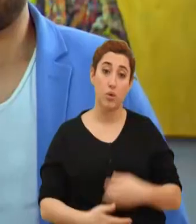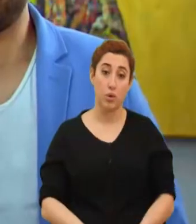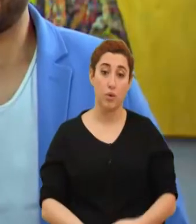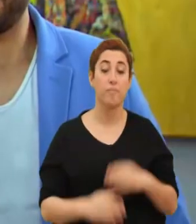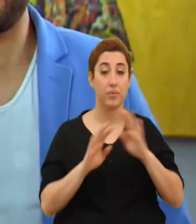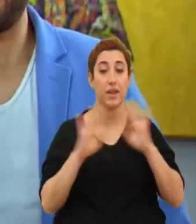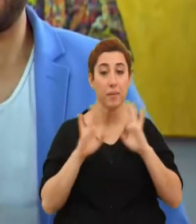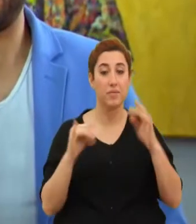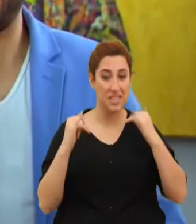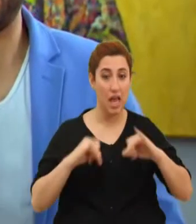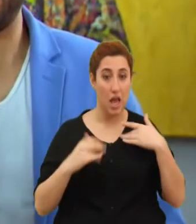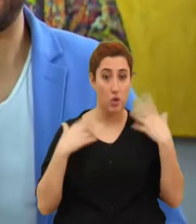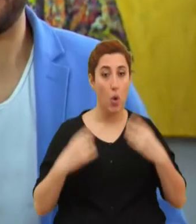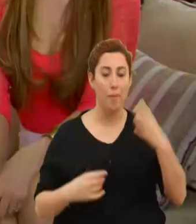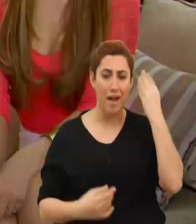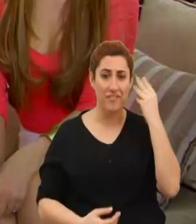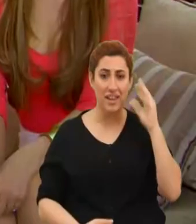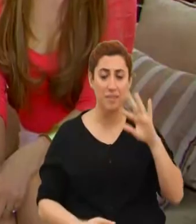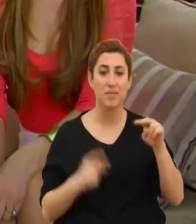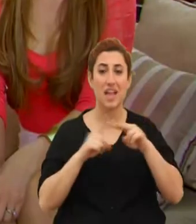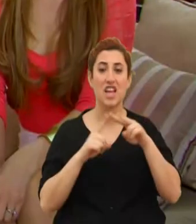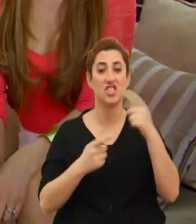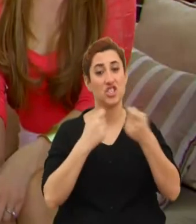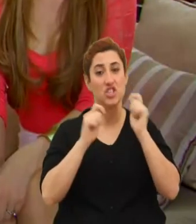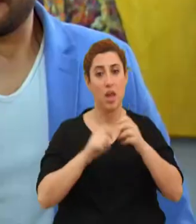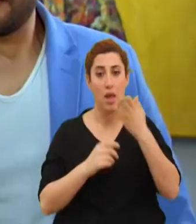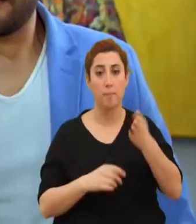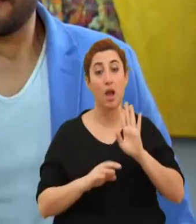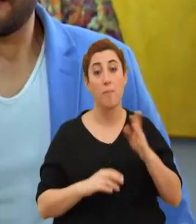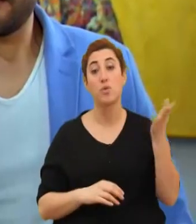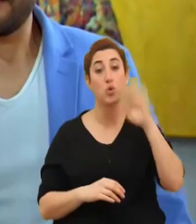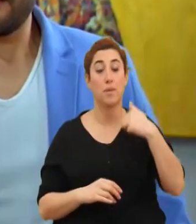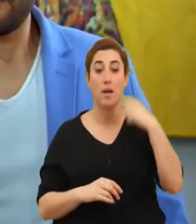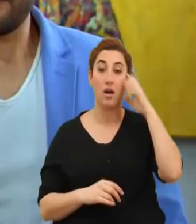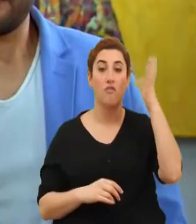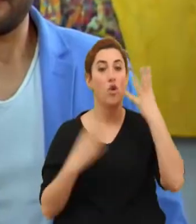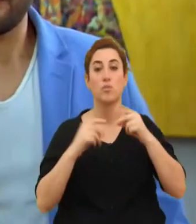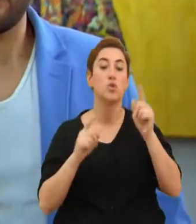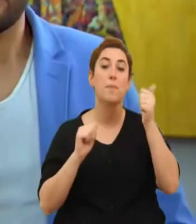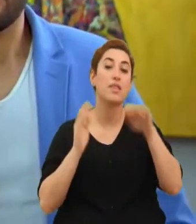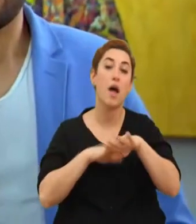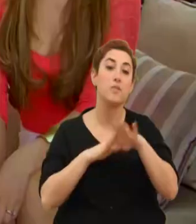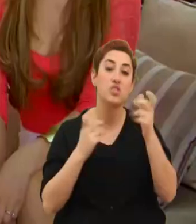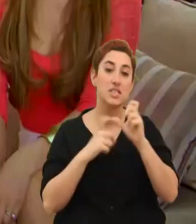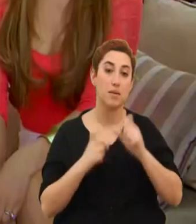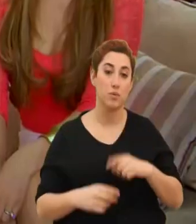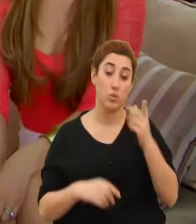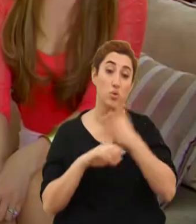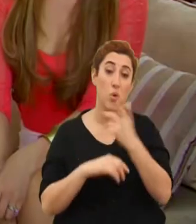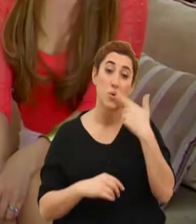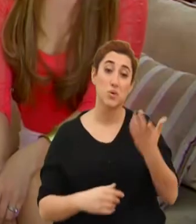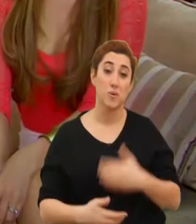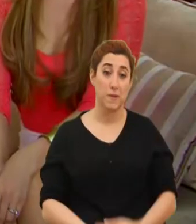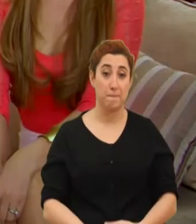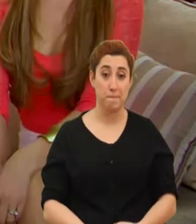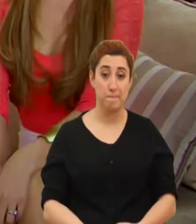söylüyor. Tamam ben sakinleşeyim anladım da Nazlı'nın işini hallettik. Ama sonra da ben kafayı yiyeceğim. O zaman ne yapacak Serpil? Doğru